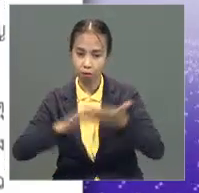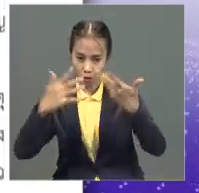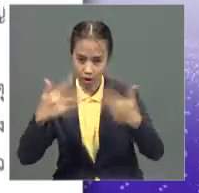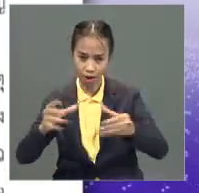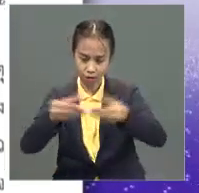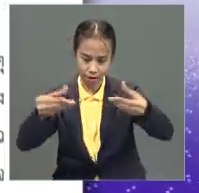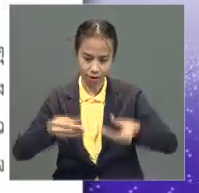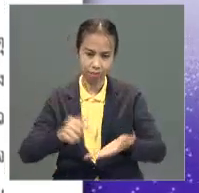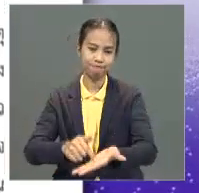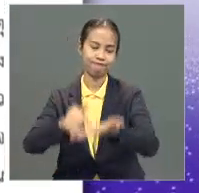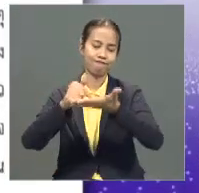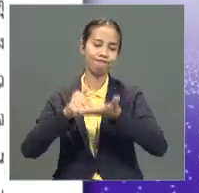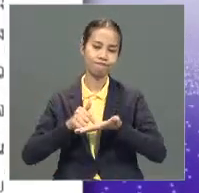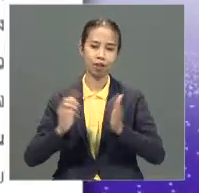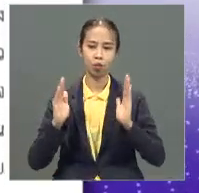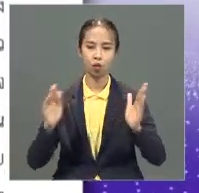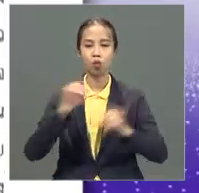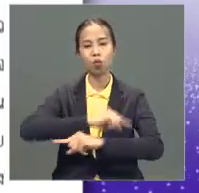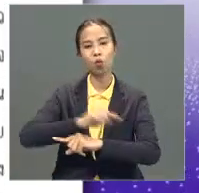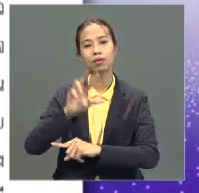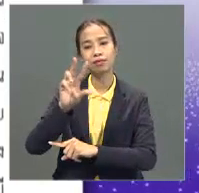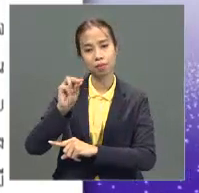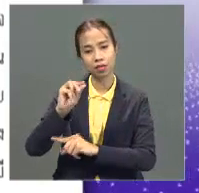อีกด้วยทั้งนี้ก็มีการกำหนดนะคะว่าประธานคณะกรรมการปฏิรูปด้านกฎหมายและประธานคณะกรรมการปฏิรูปประเทศด้านกระบวนการยุติธรรมอาจจะมอบหมายให้กรรมการในคณะกรรมการปฏิรูปประเทศด้านนั้นๆซึ่งไม่มีส่วนได้ส่วนเสียกับคดีนี้มาเป็นตัวแทนในการเข้าร่วมประชุมด้วยในคำสั่งเขากำหนดอำนาจหน้าที่ว่ากรรมการชุดนี้จะมาทำหน้าที่ในการตรวจสอบข้อเท็จจริงในเรื่องของข้อกฎหมายข้อเท็จจริงและข้อเสนอแนะนำไปสู่การปรับปรุงแก้ไขกฎหมายและวิธีการปฏิบัติของเจ้าหน้าที่ดีโดยไม่ก้าวล่วงหน้าที่และอำนาจตามกฎหมายของเจ้าหน้าที่ในคดีดังกล่าวหลังจากตรวจสอบแล้วก็ให้มีการรายงานกลับมาที่นายกรัฐมนตรีภายใน30วันนับตั้งแต่คำสั่งมีผลบังคับใช้